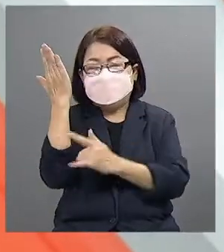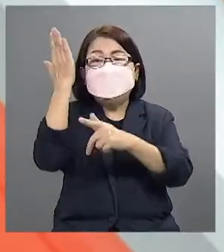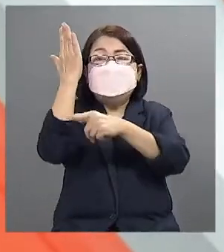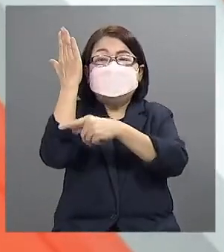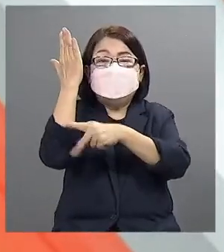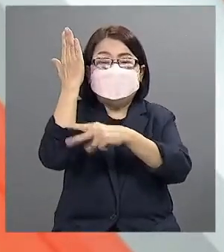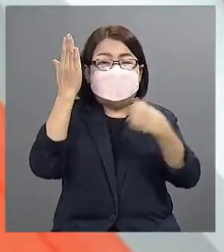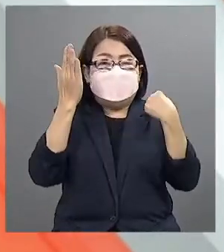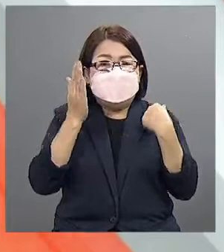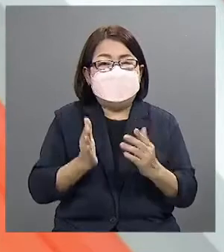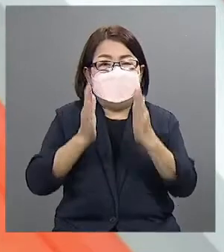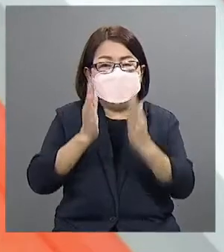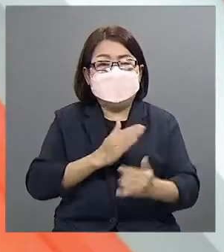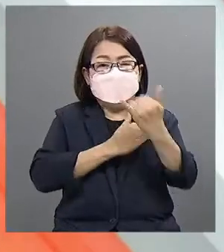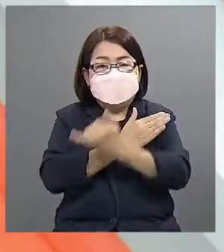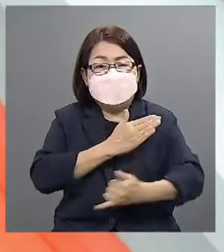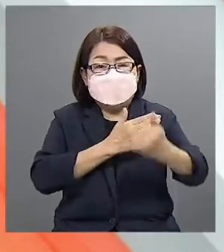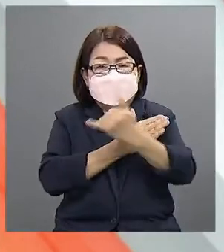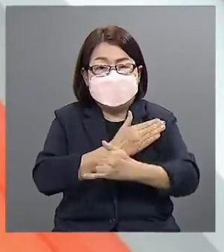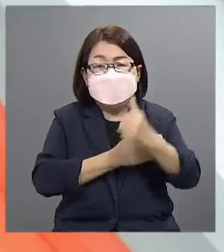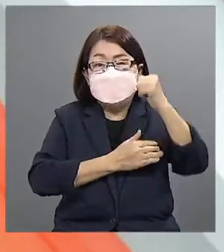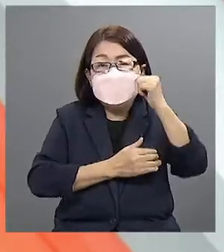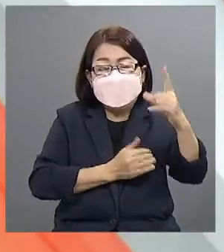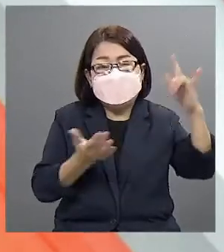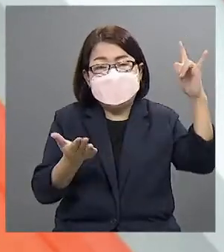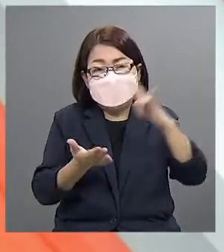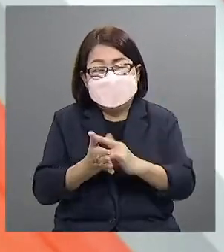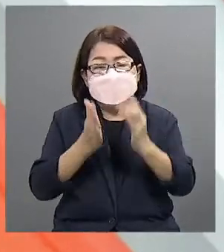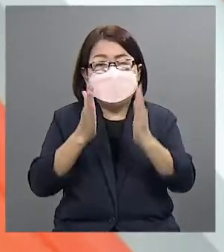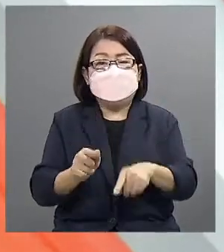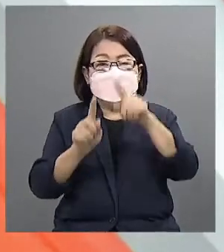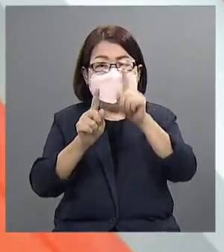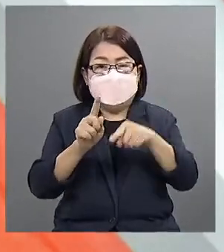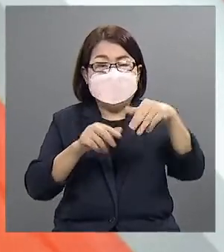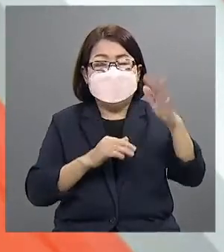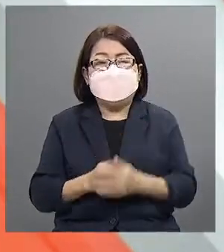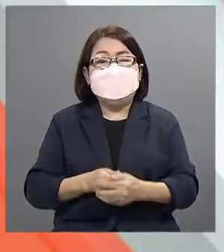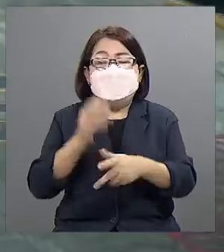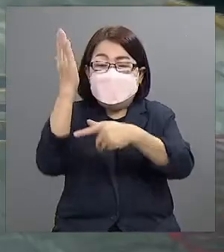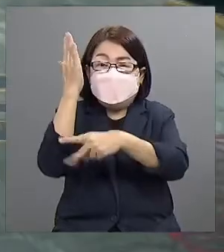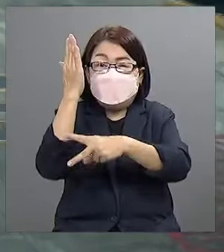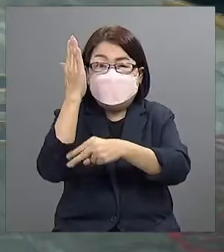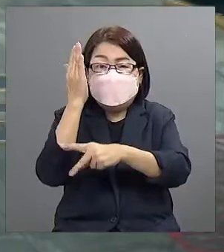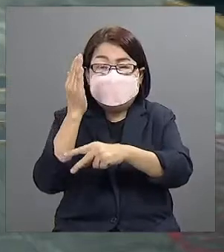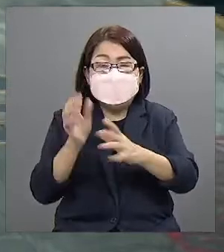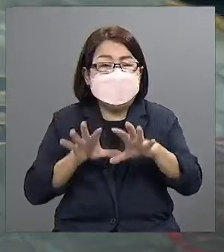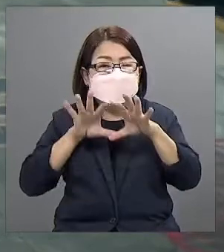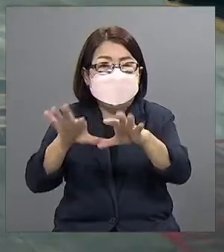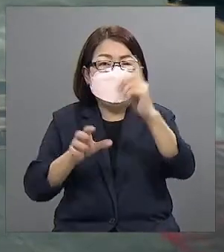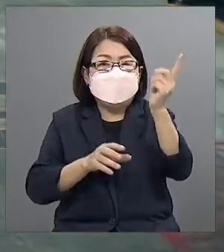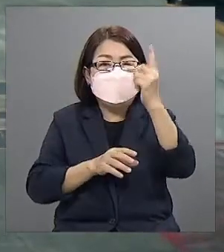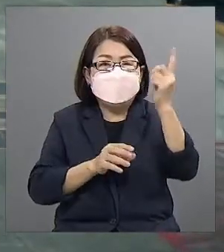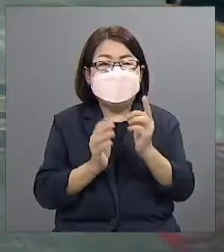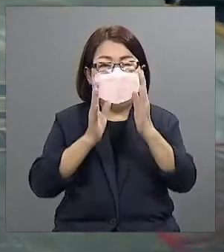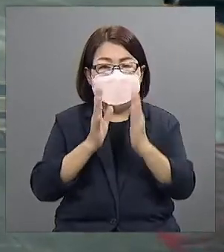ข้ามาวันละไม่ต่ำกว่า 1,000 คนส่งผลให้บรรยากาศตามแหล่งท่องเที่ยวในจังหวัดภูเก็ตคึกคักมากยิ่งขึ้นค่ะก